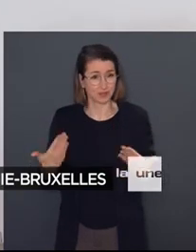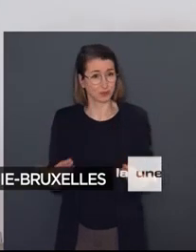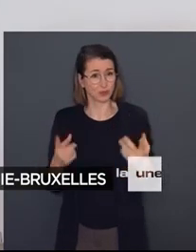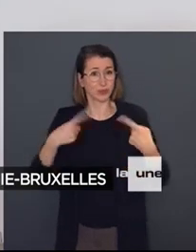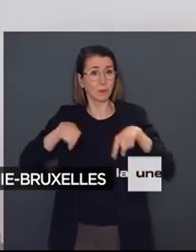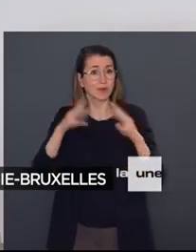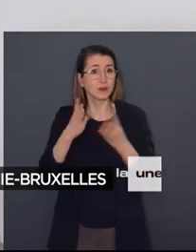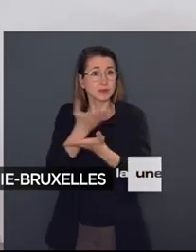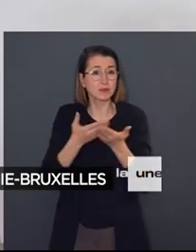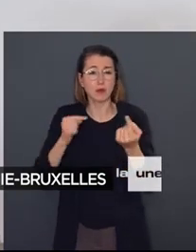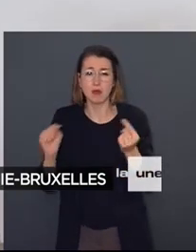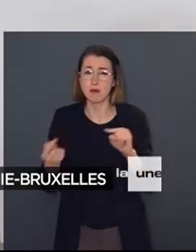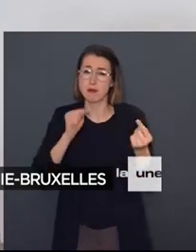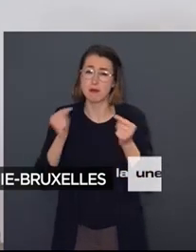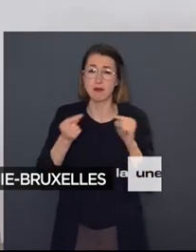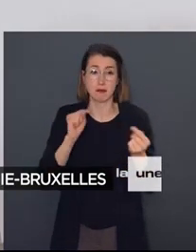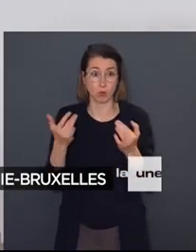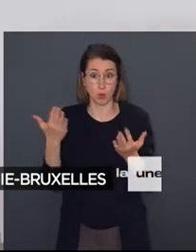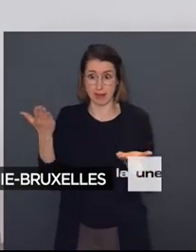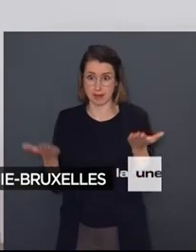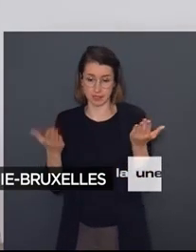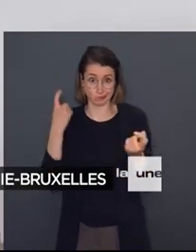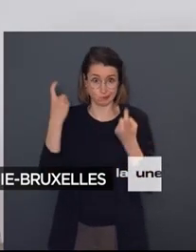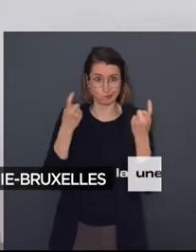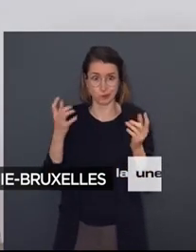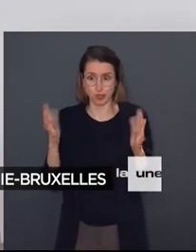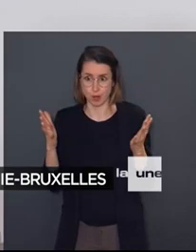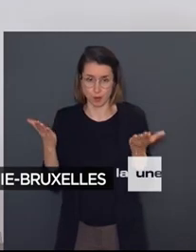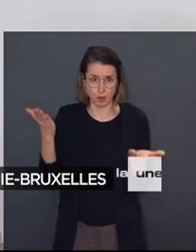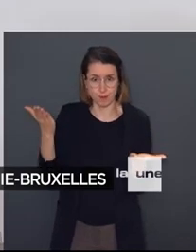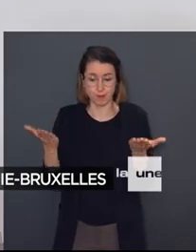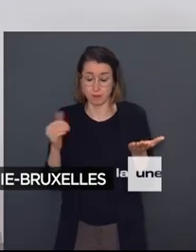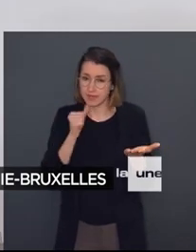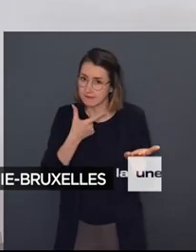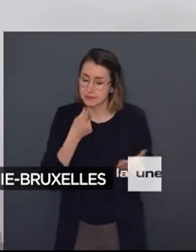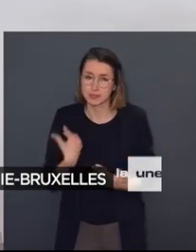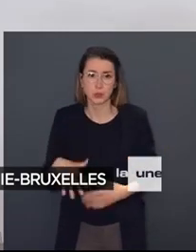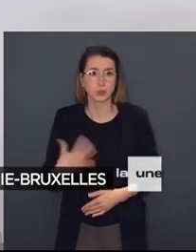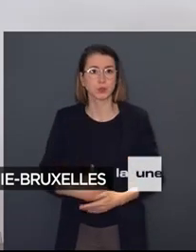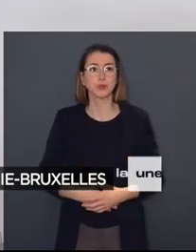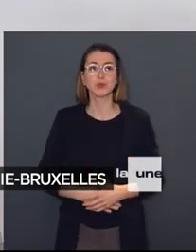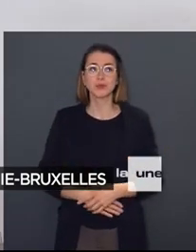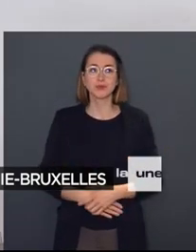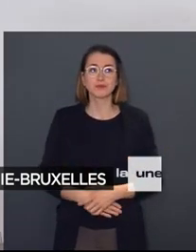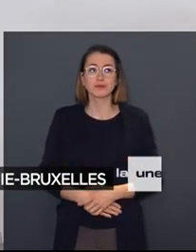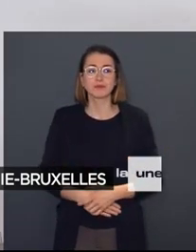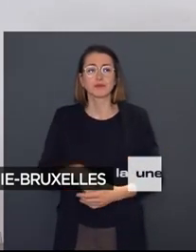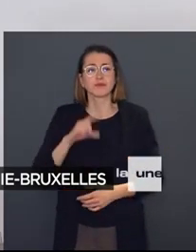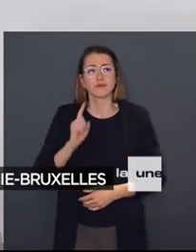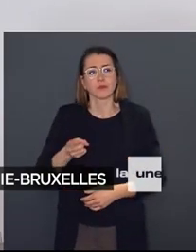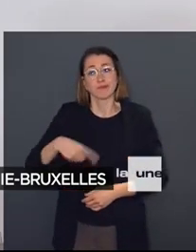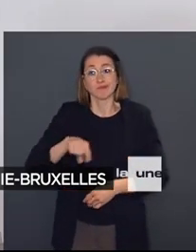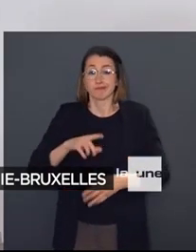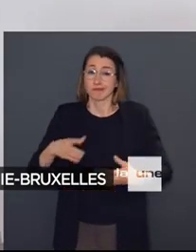Et c'est ce que nous tentons de faire, et avec chacun et chacune, l'humilité indispensable, parce qu'on sait que la privation de liberté